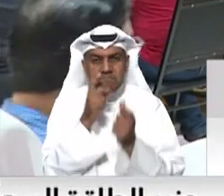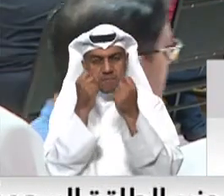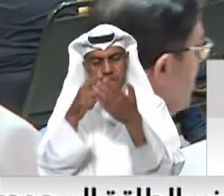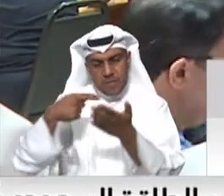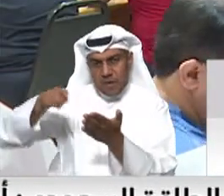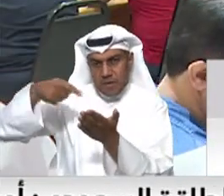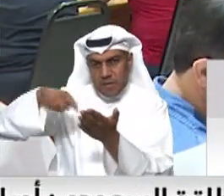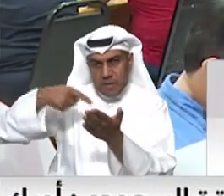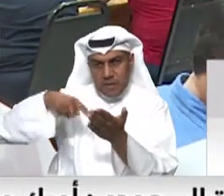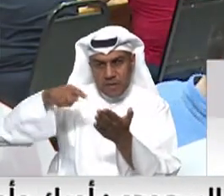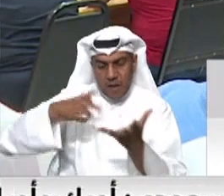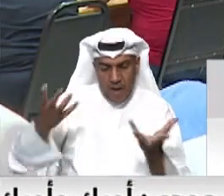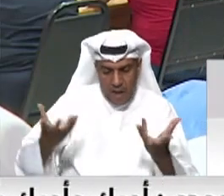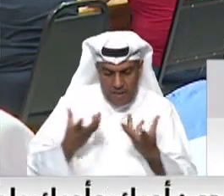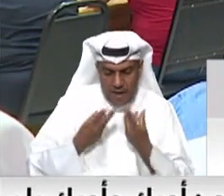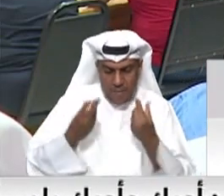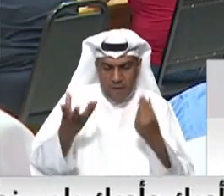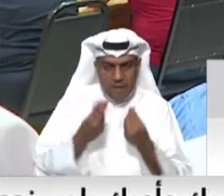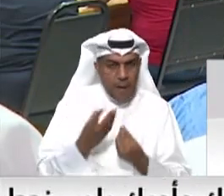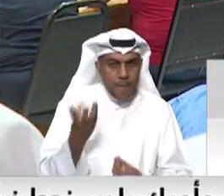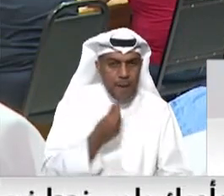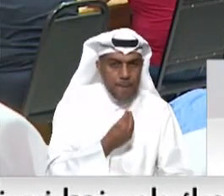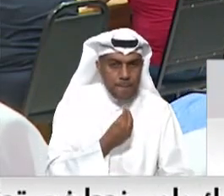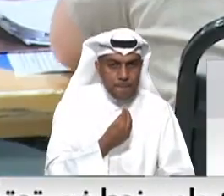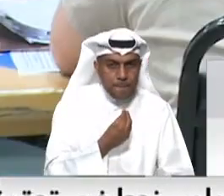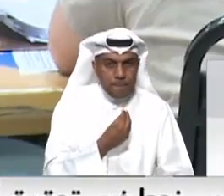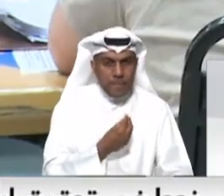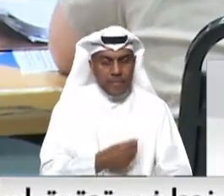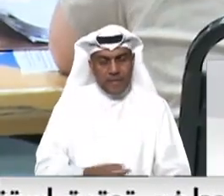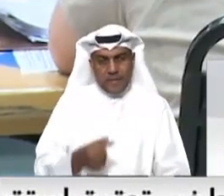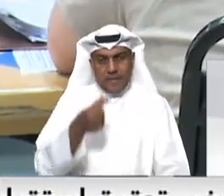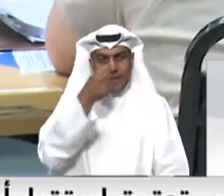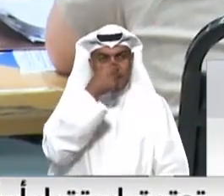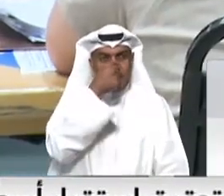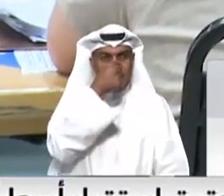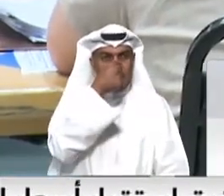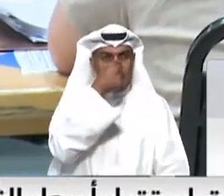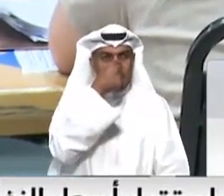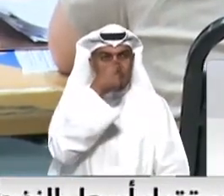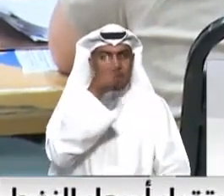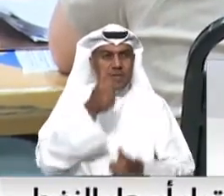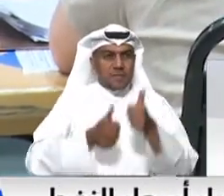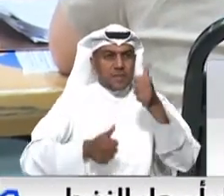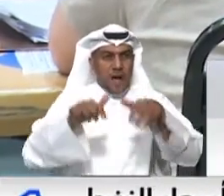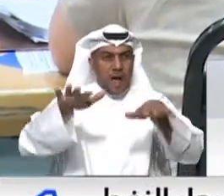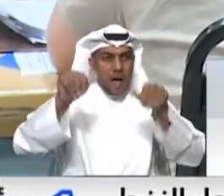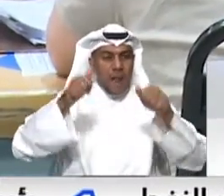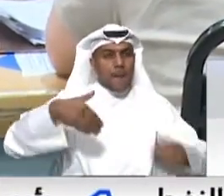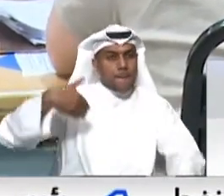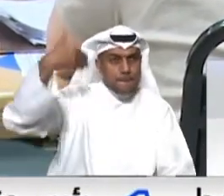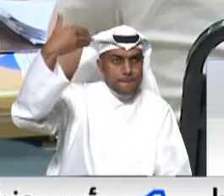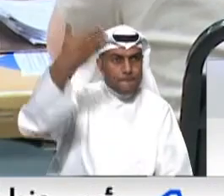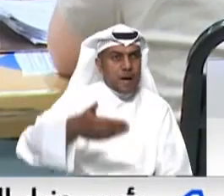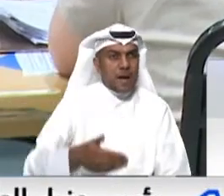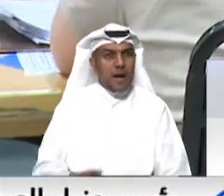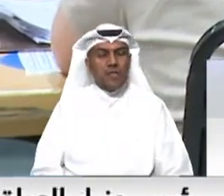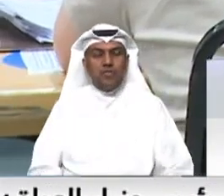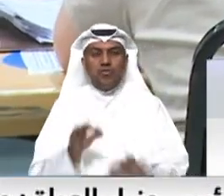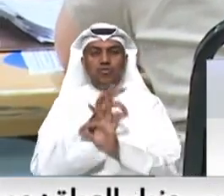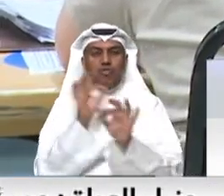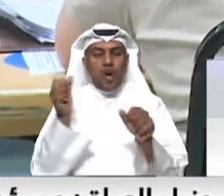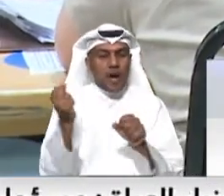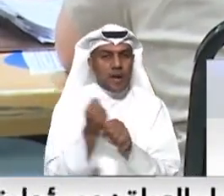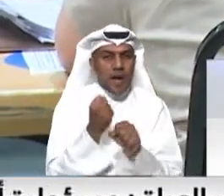تم اعداد اللجان في اليوم السابق اللي هو يوم الخميس بعد الانتهاء من الاختبارات اعداد اللجان ثم في فتره